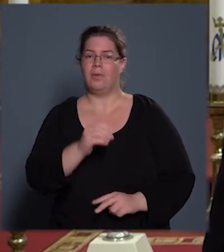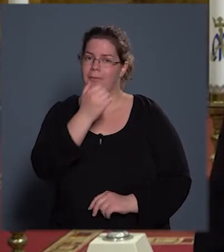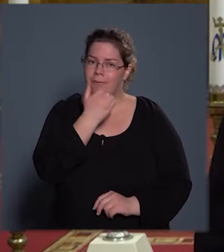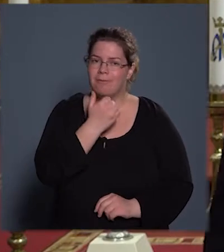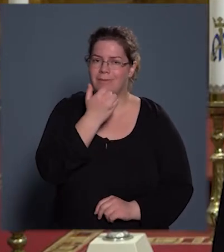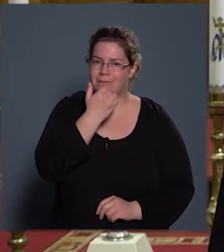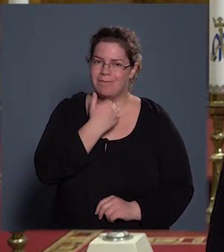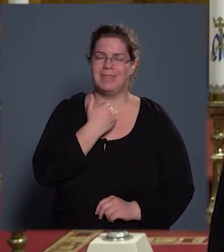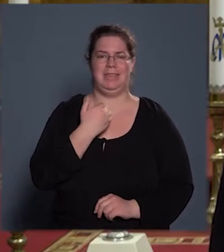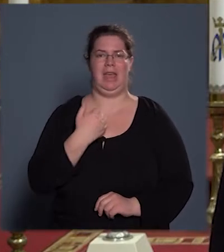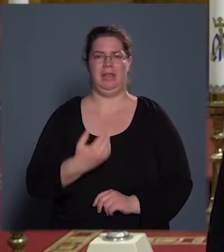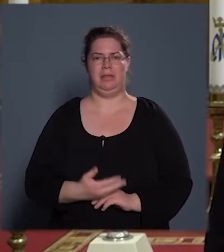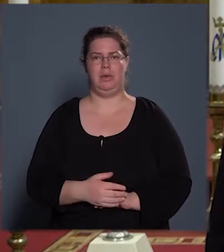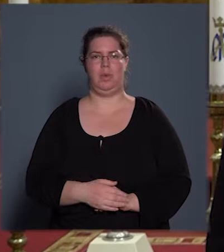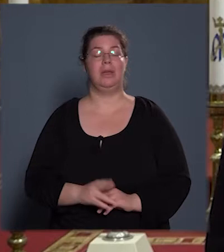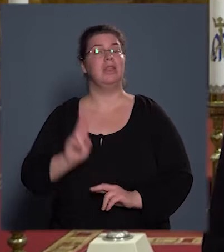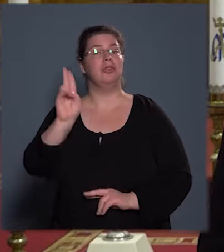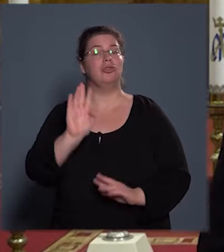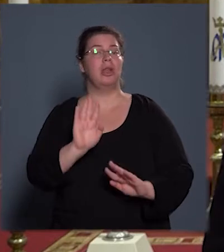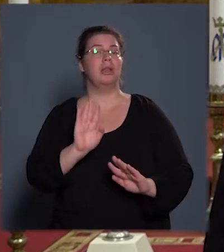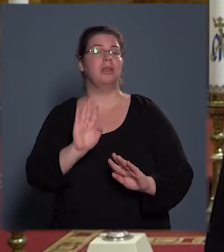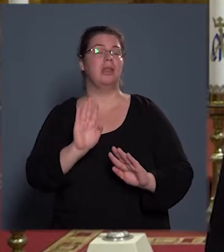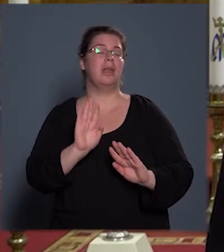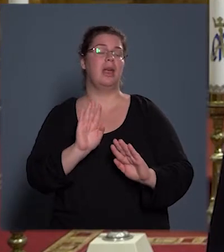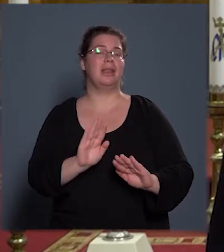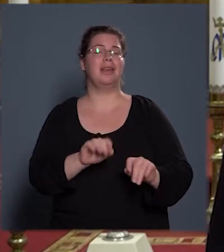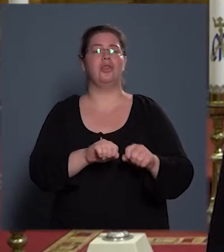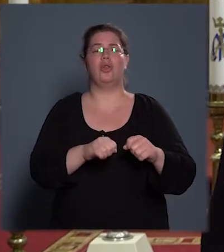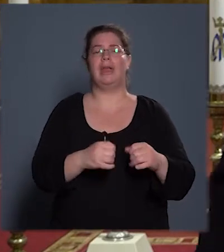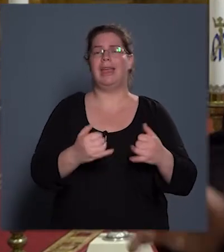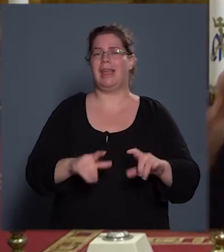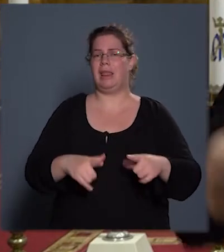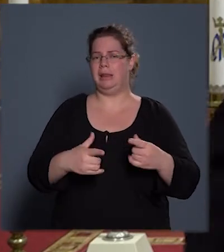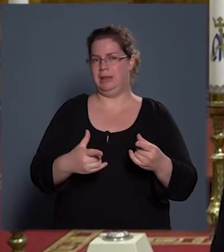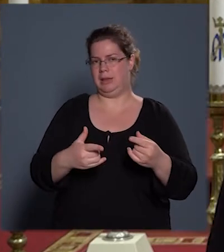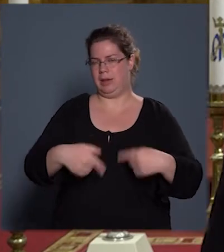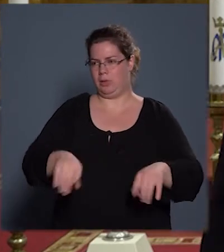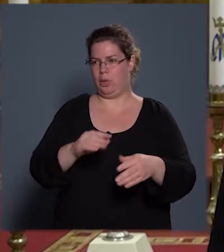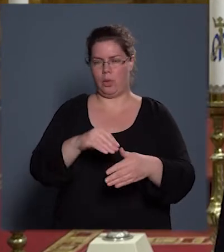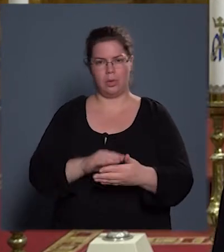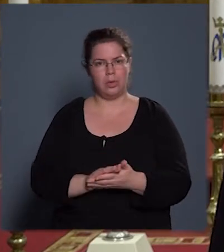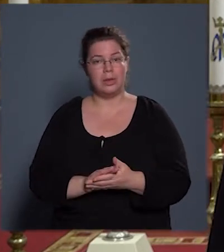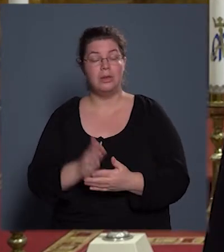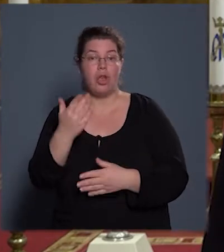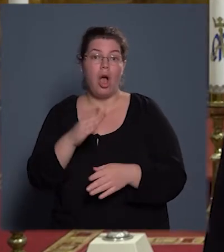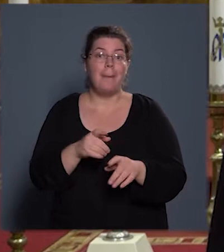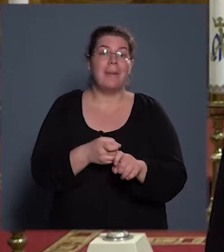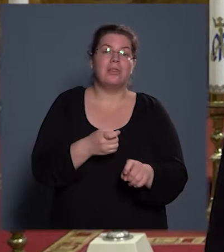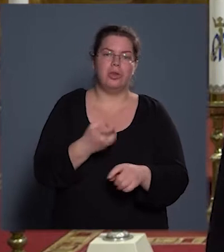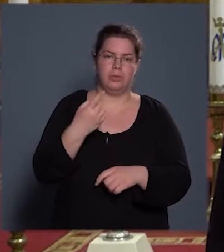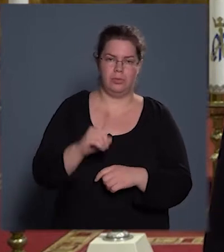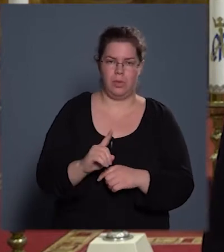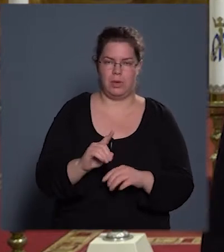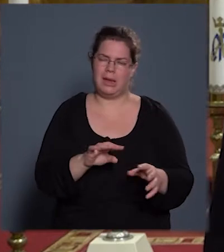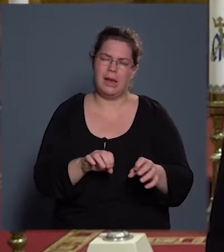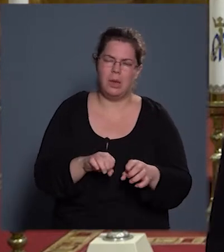vigyázzunk Istennek erre a törékeny jelenlétére közöttünk. Ha pedig megsérült volna, és akár össze